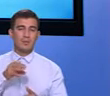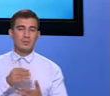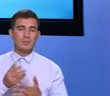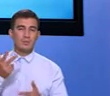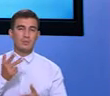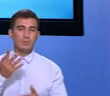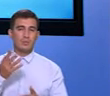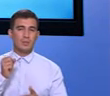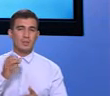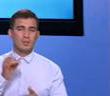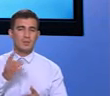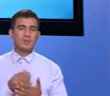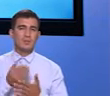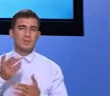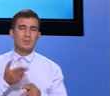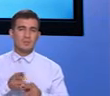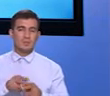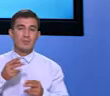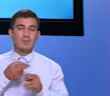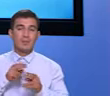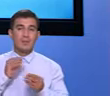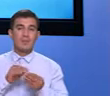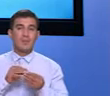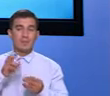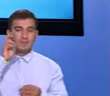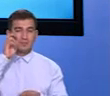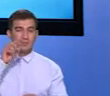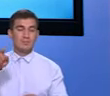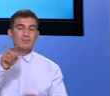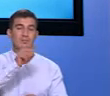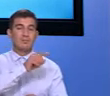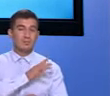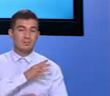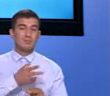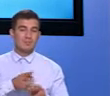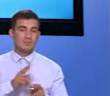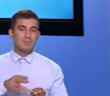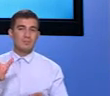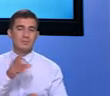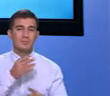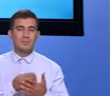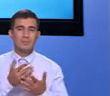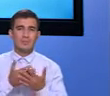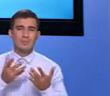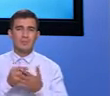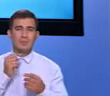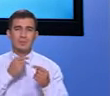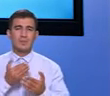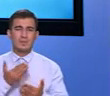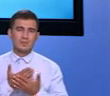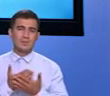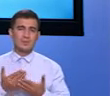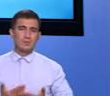3-4 asrlarda ham ushbu davlatlar mavjud edi va aynan shu davlatlarning ijtimoiy iqtisodiy